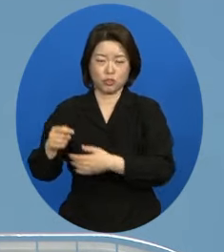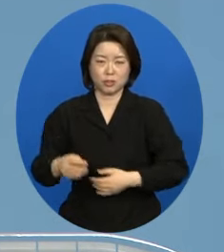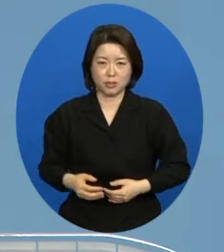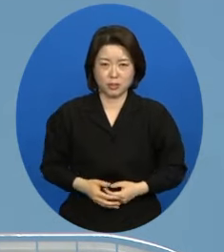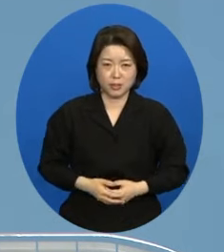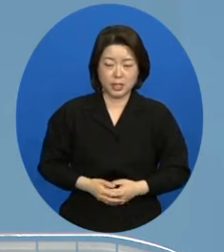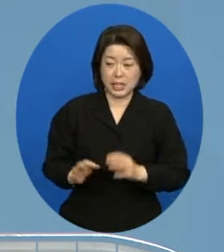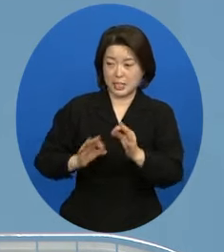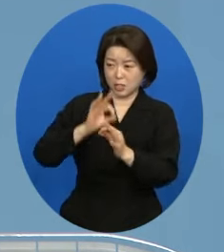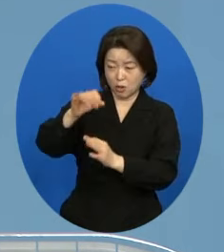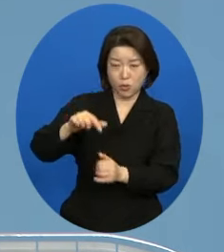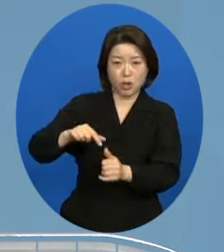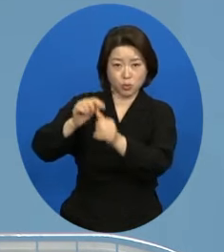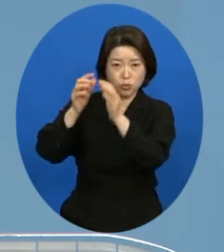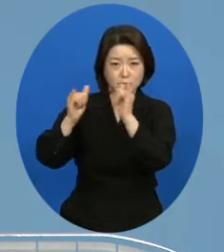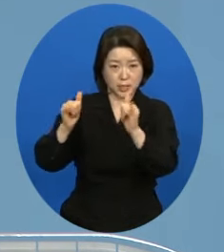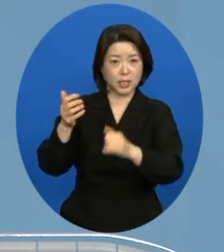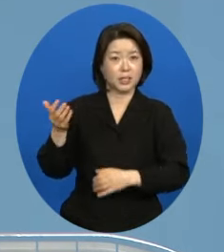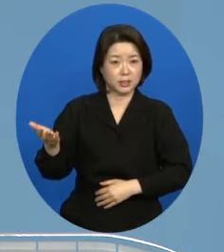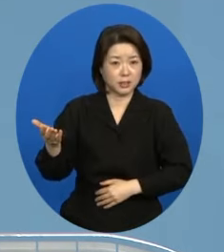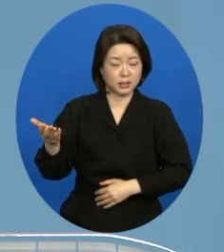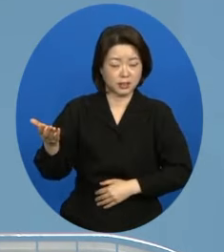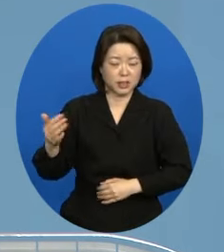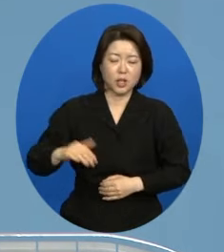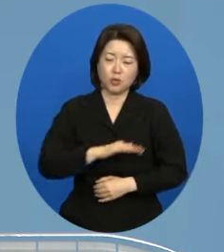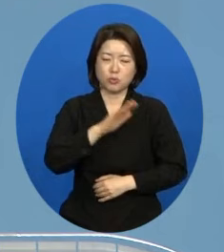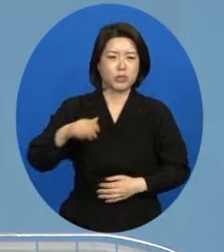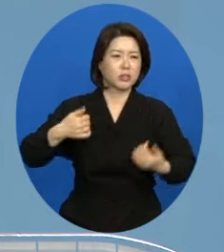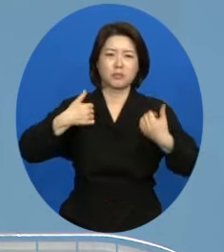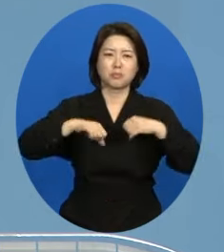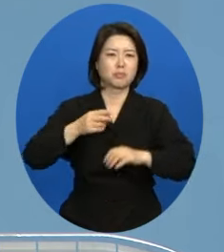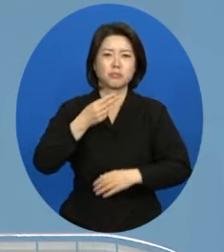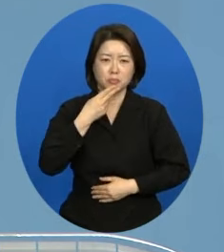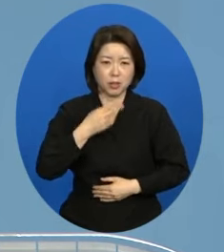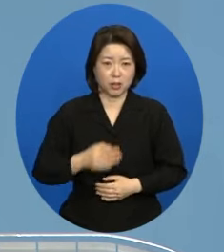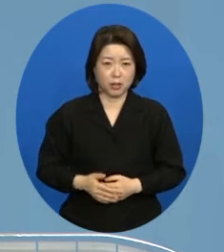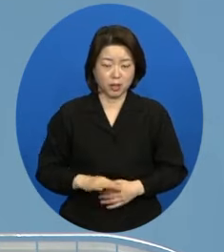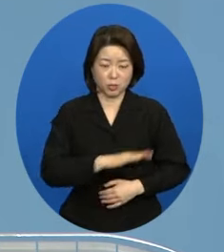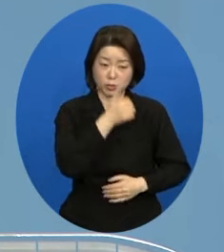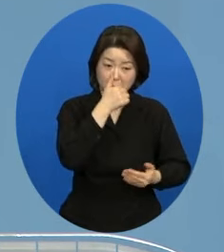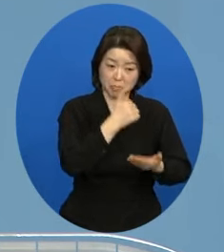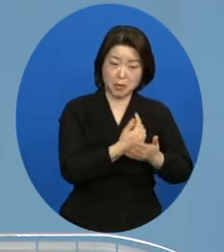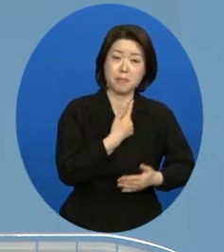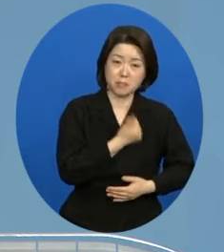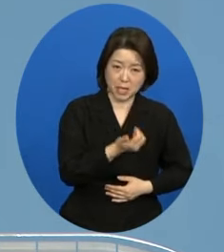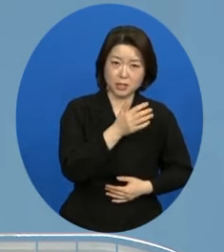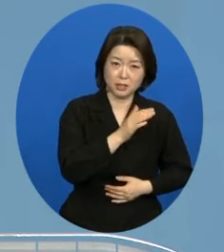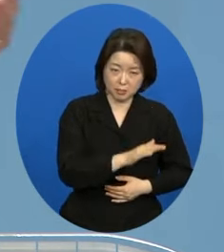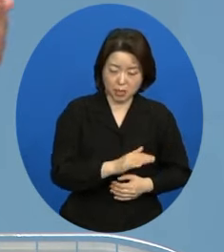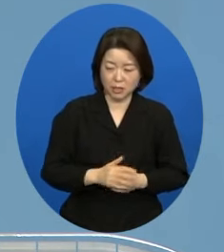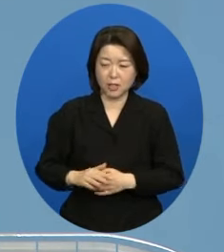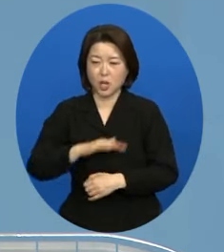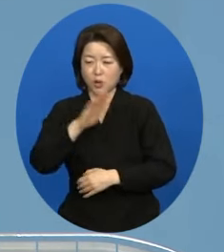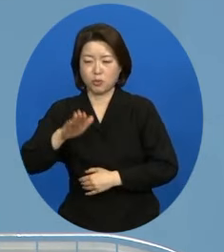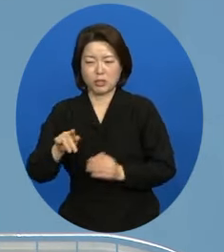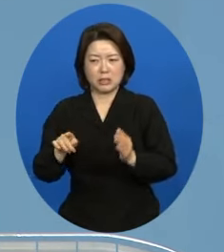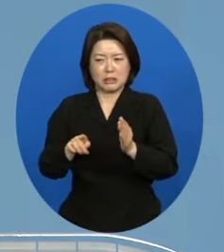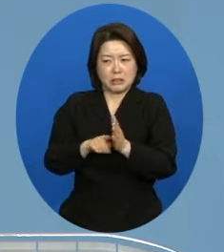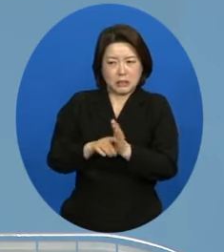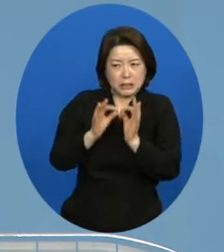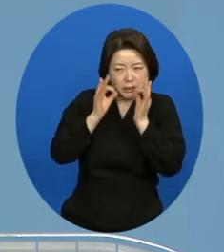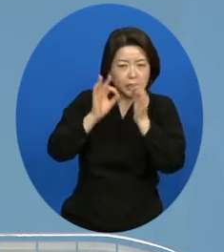얘기는 하나님이 우리를 포기하지 않으셨다 우리가 범죄하는 하나님께 신실하지